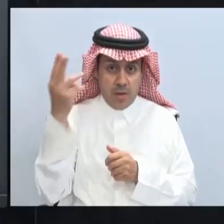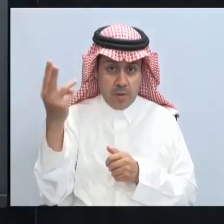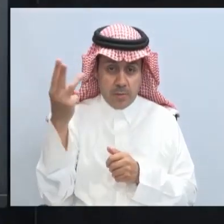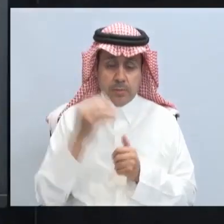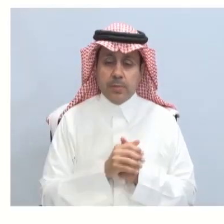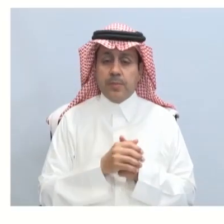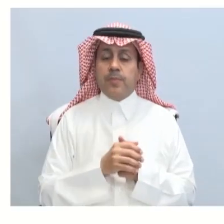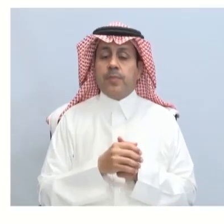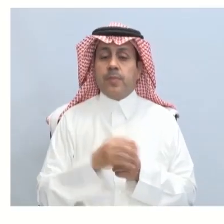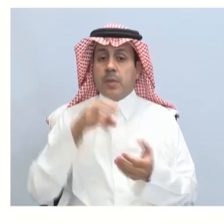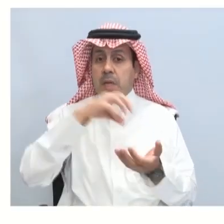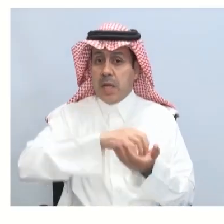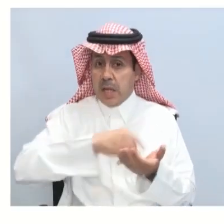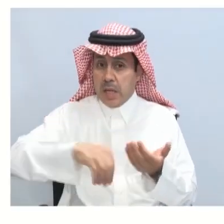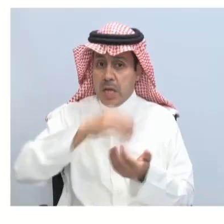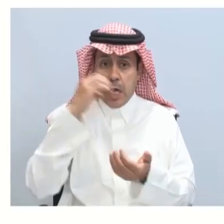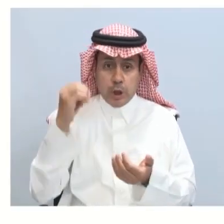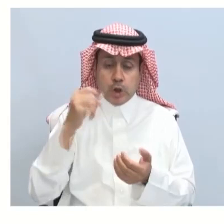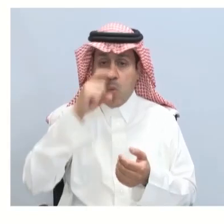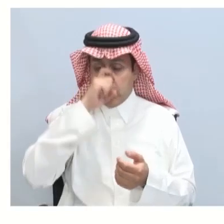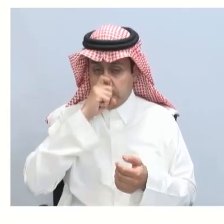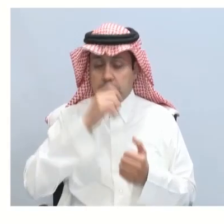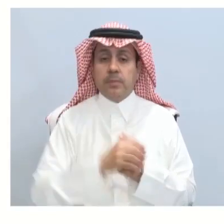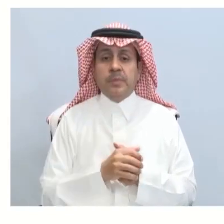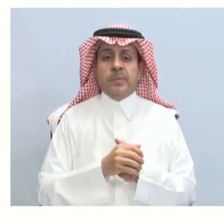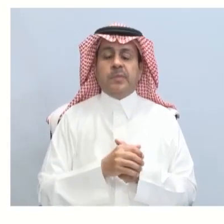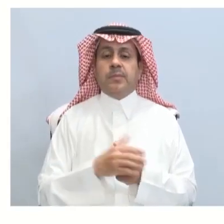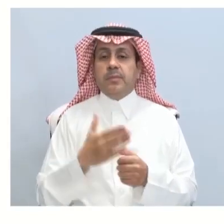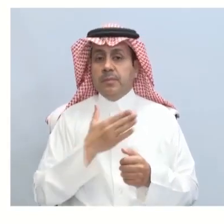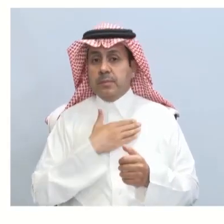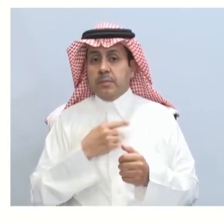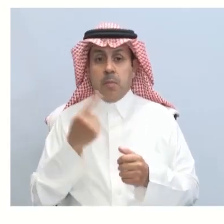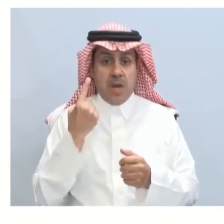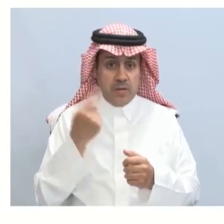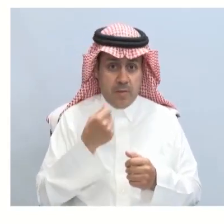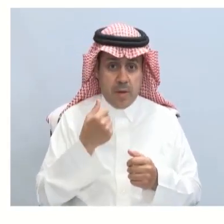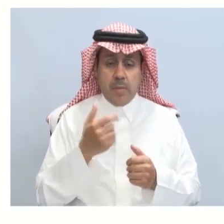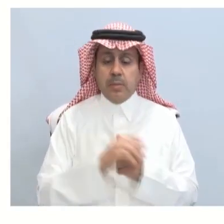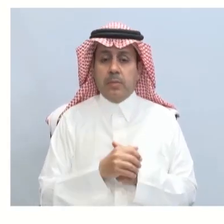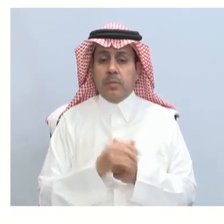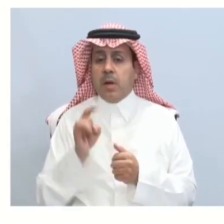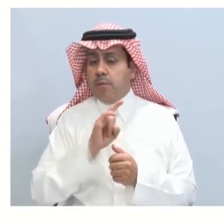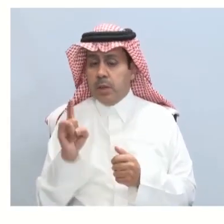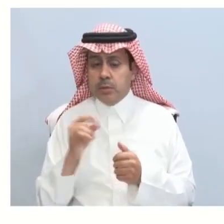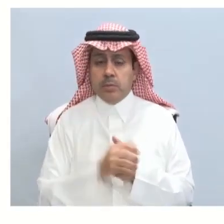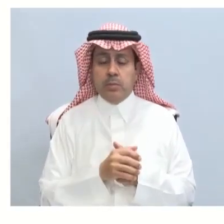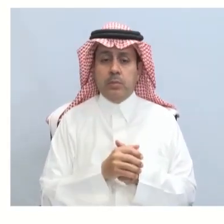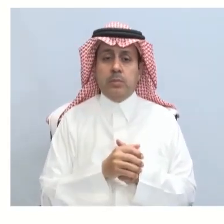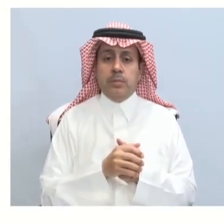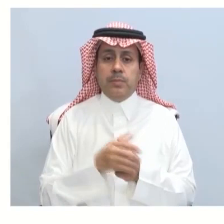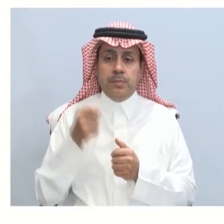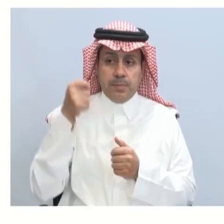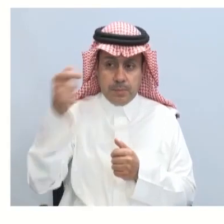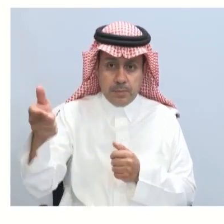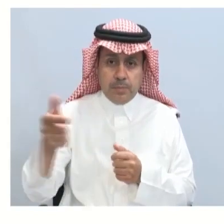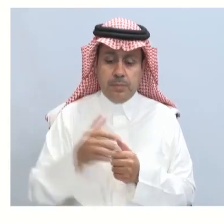الحج اذا كان واجبا على العبد وهو مستطيع ببدنه وماله فلا يجوز له ان يستاجر